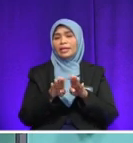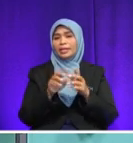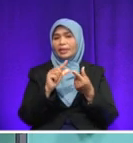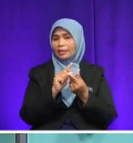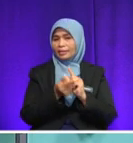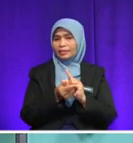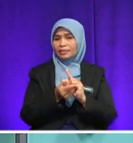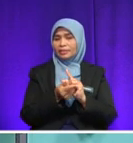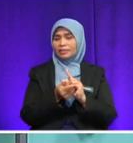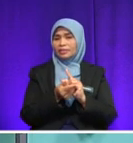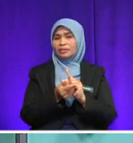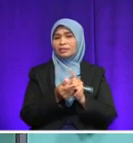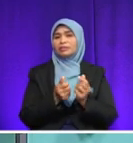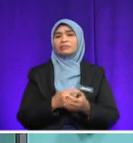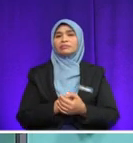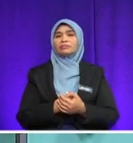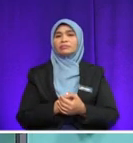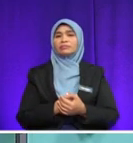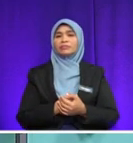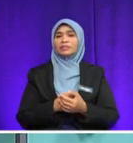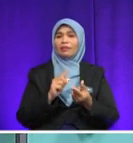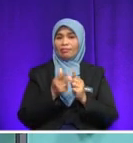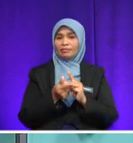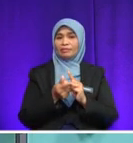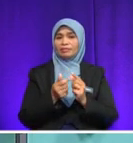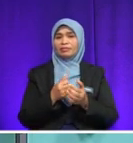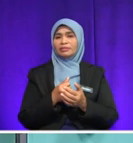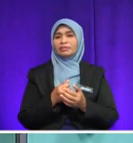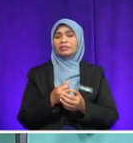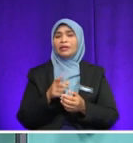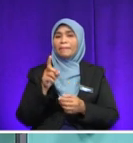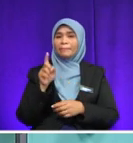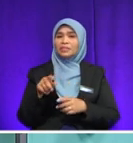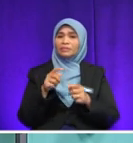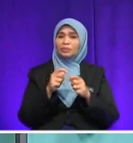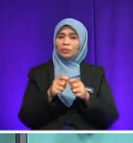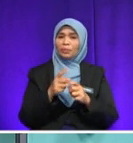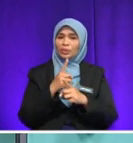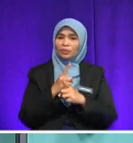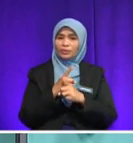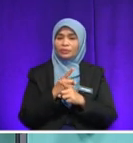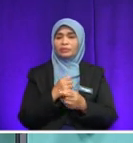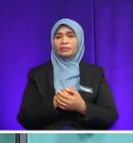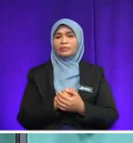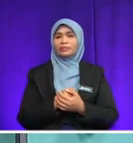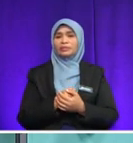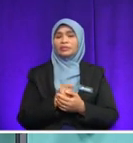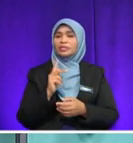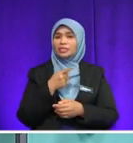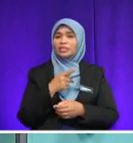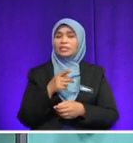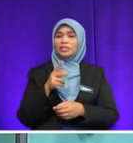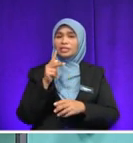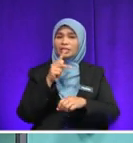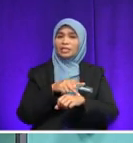atau menyapu anggota yang sakit gantikan maksudnya sepatunya sepatunya kita